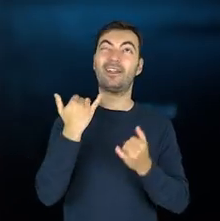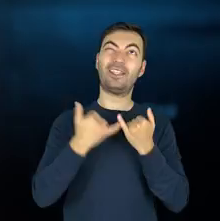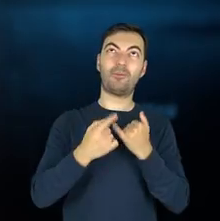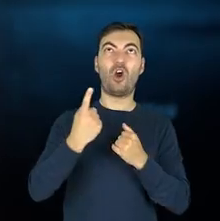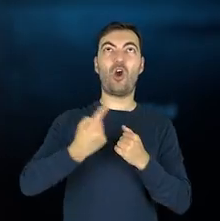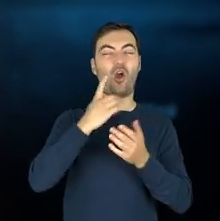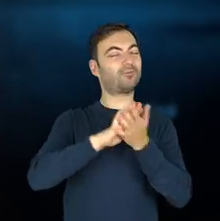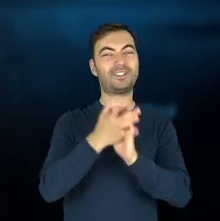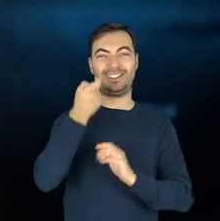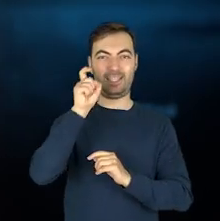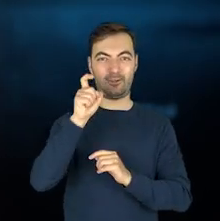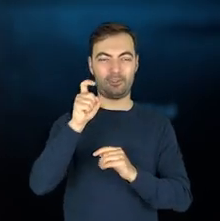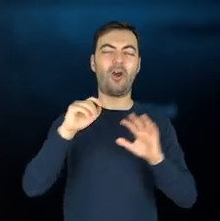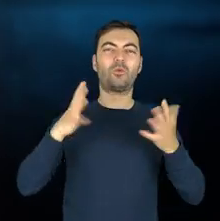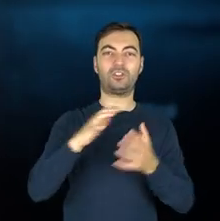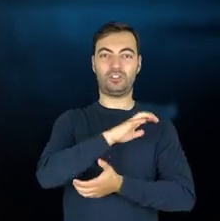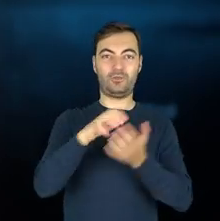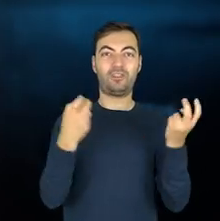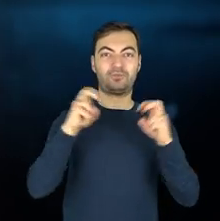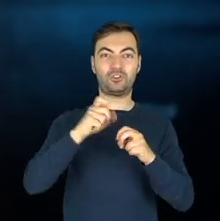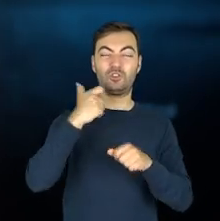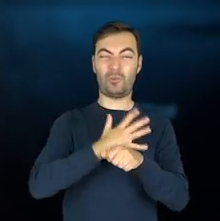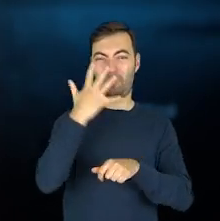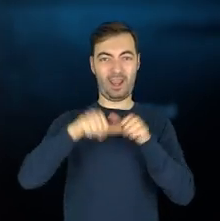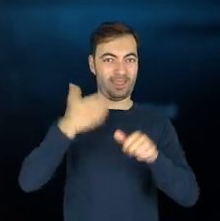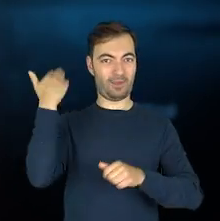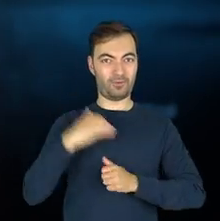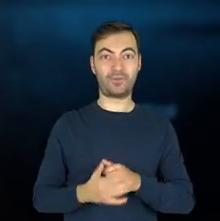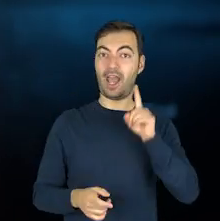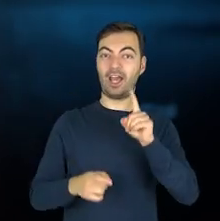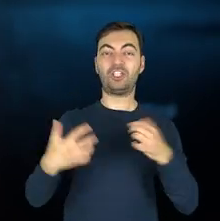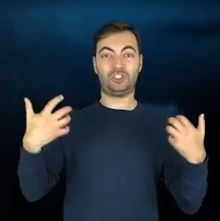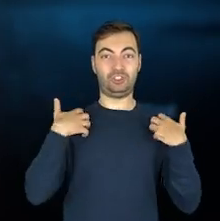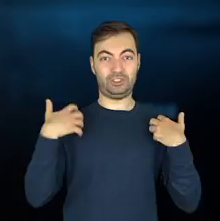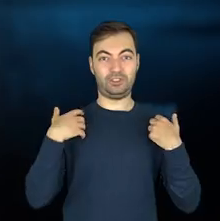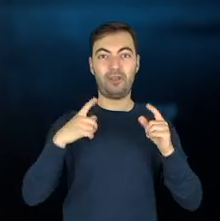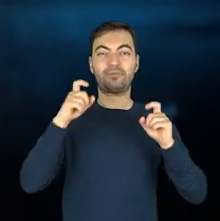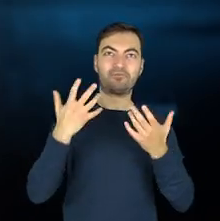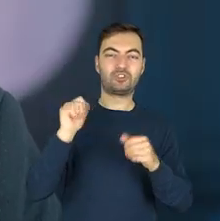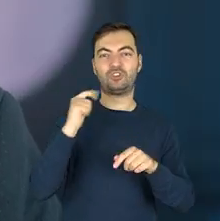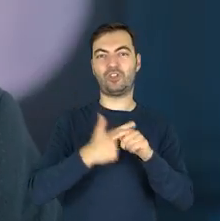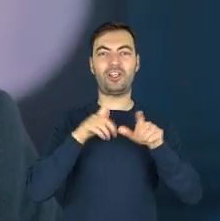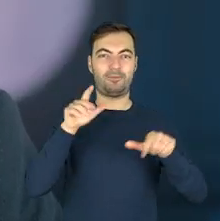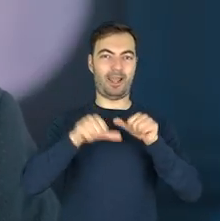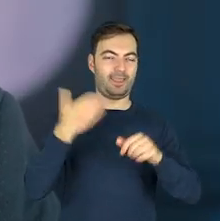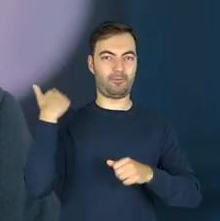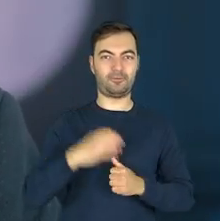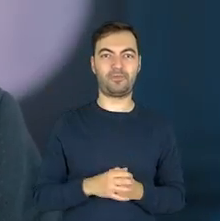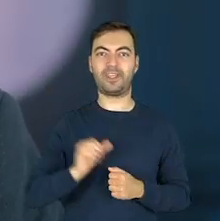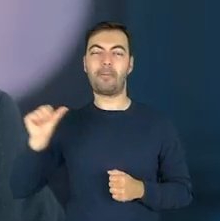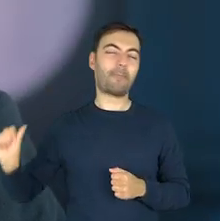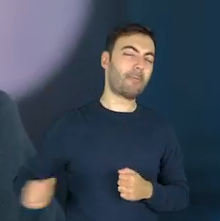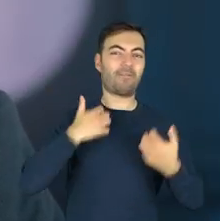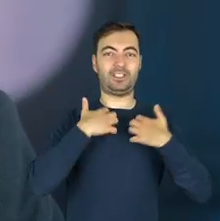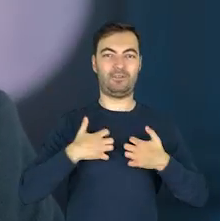Ziemia powstałaby 155 lat temu, a życie na niej narodziłoby się 127 lat temu. Pierwsze zwierzęta